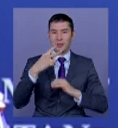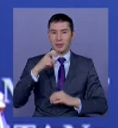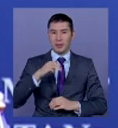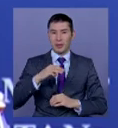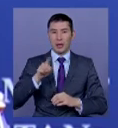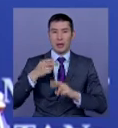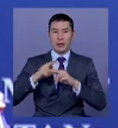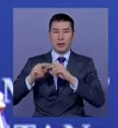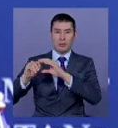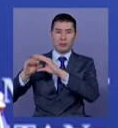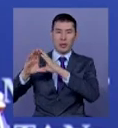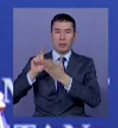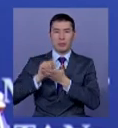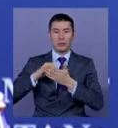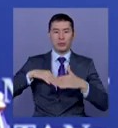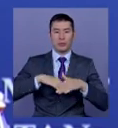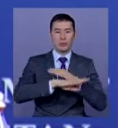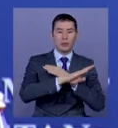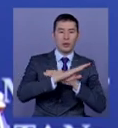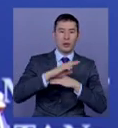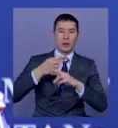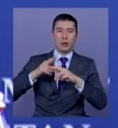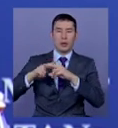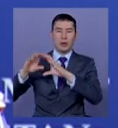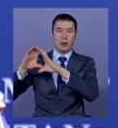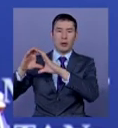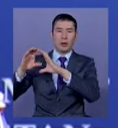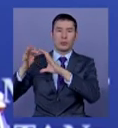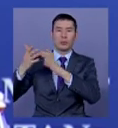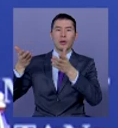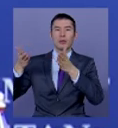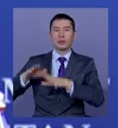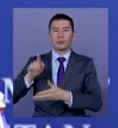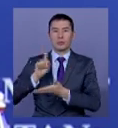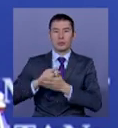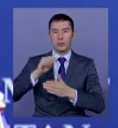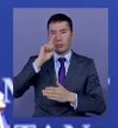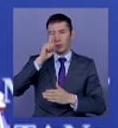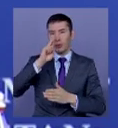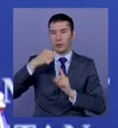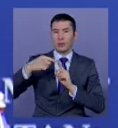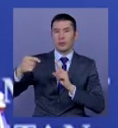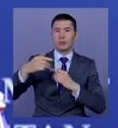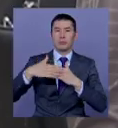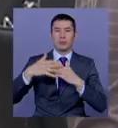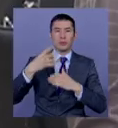кейін шотта қанша жылға ақшасы қалуы керек деген. Осының барлығы ескеріледі. Жалпы 40%-ы қалуы